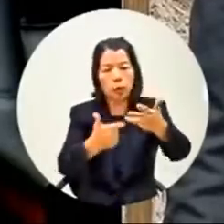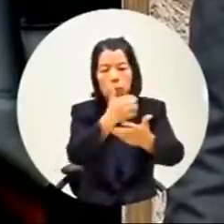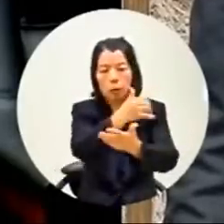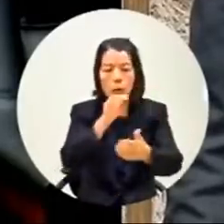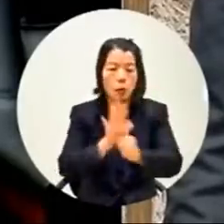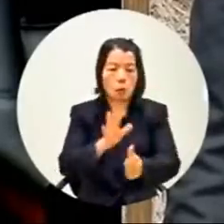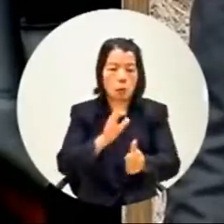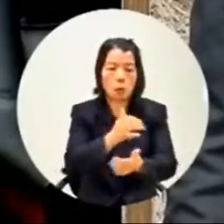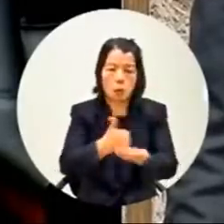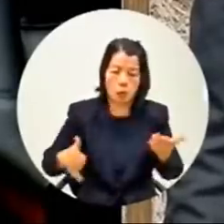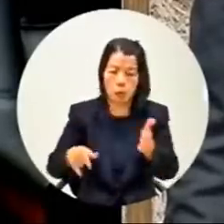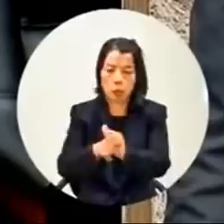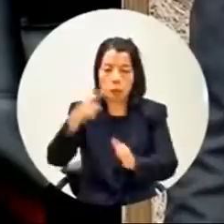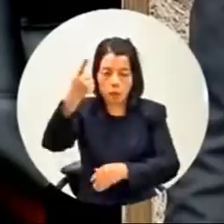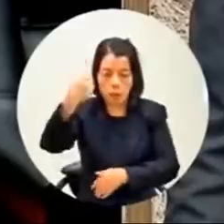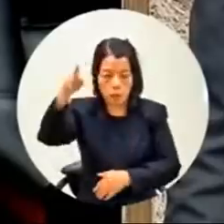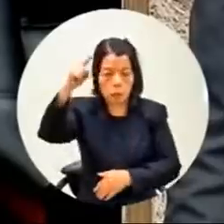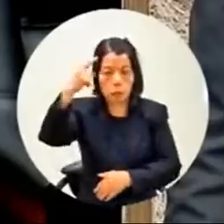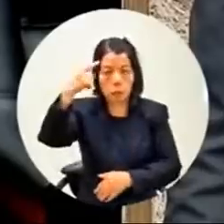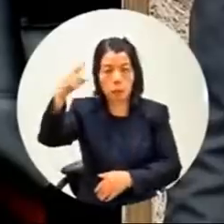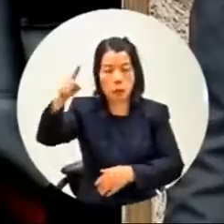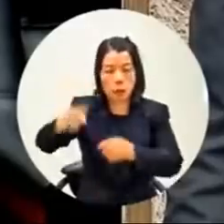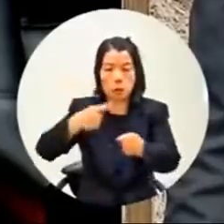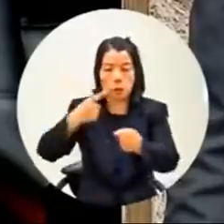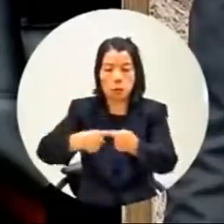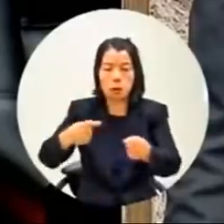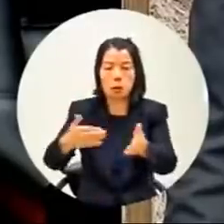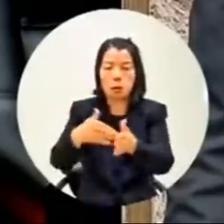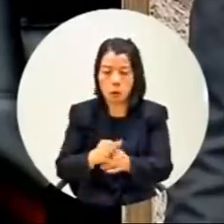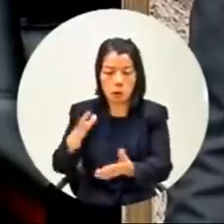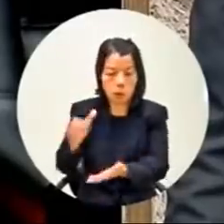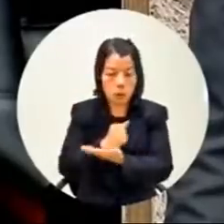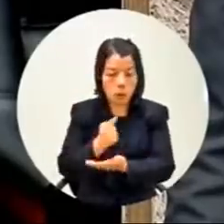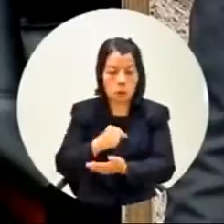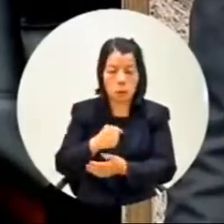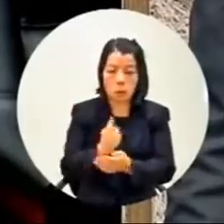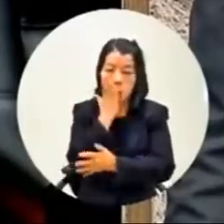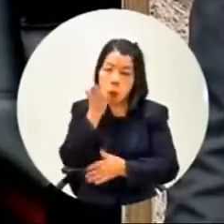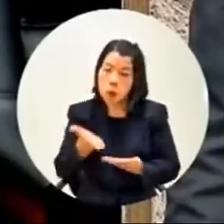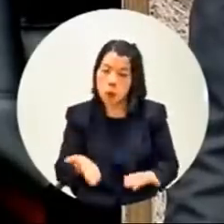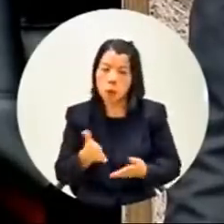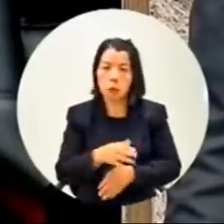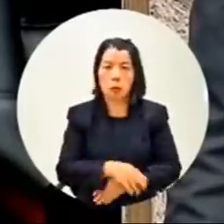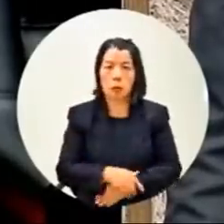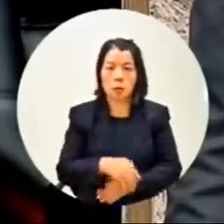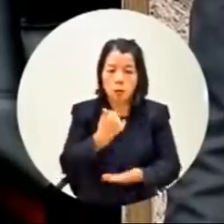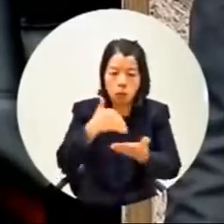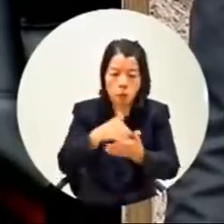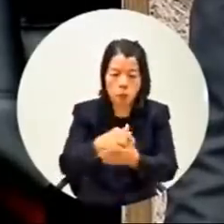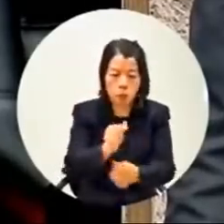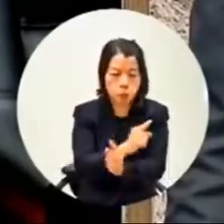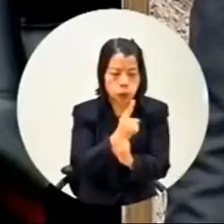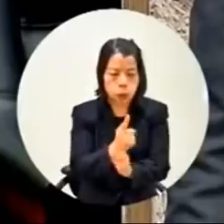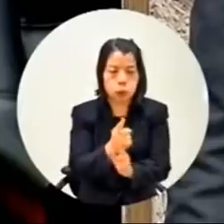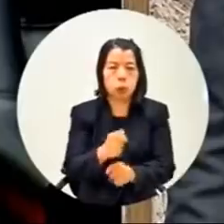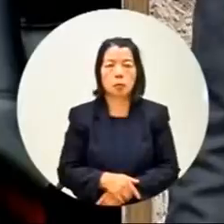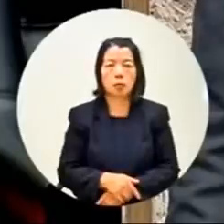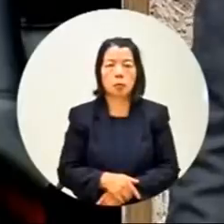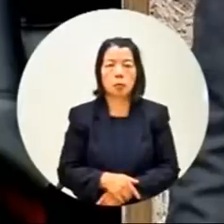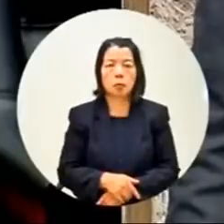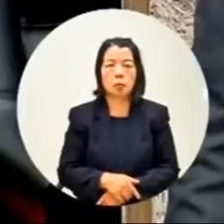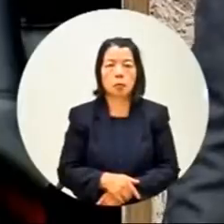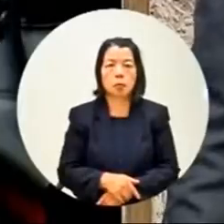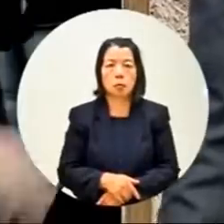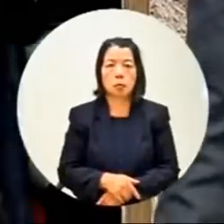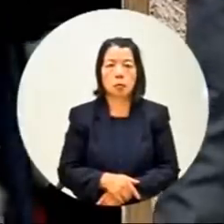隔年的5月31可以顺利的拿到土地吗？怎么会有这么样算的这么准的呢，主席啊？